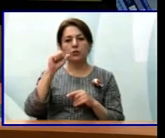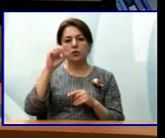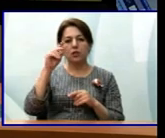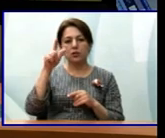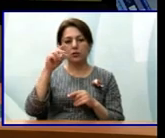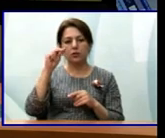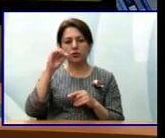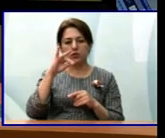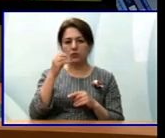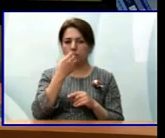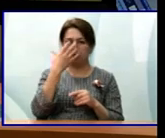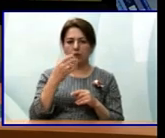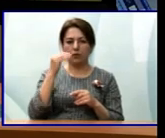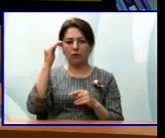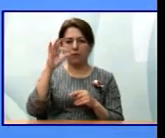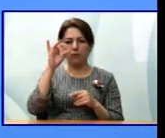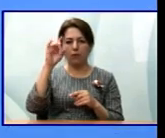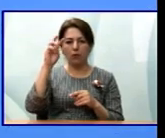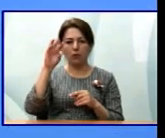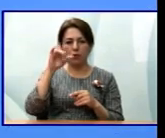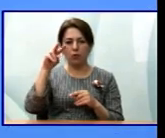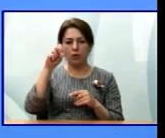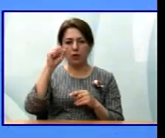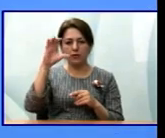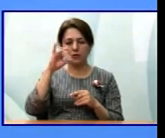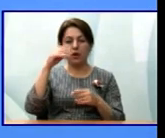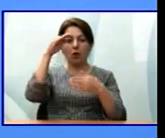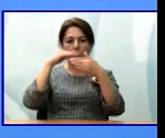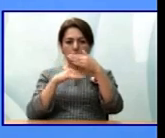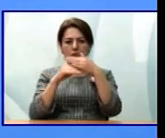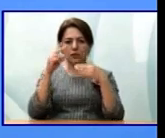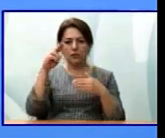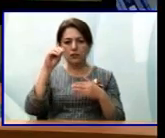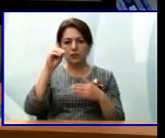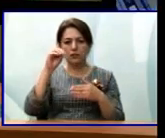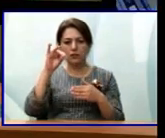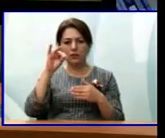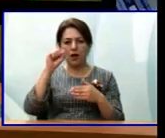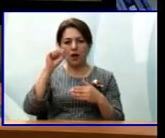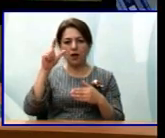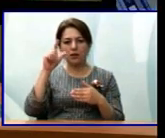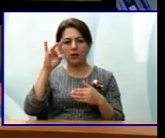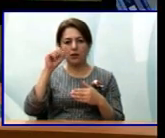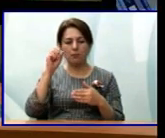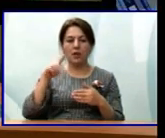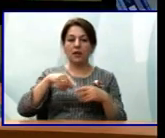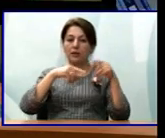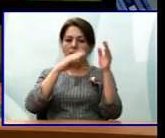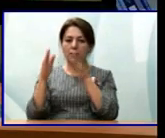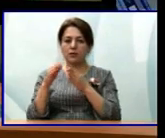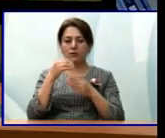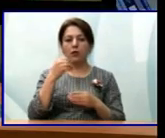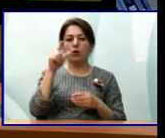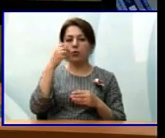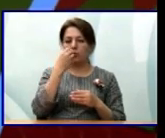gulining formulasi, ostidagi esa diagrammasi ekan. Keyingisi, gul kosachalari 5 ta